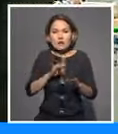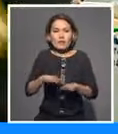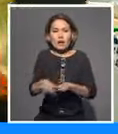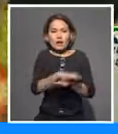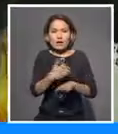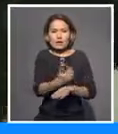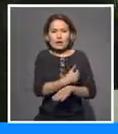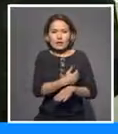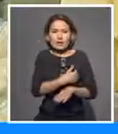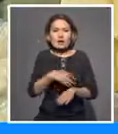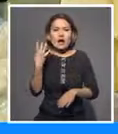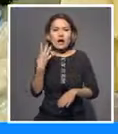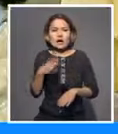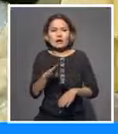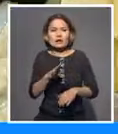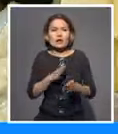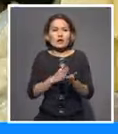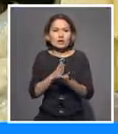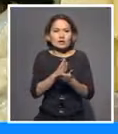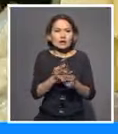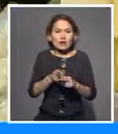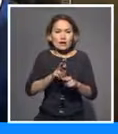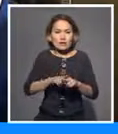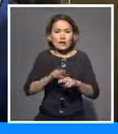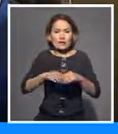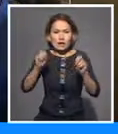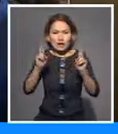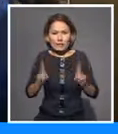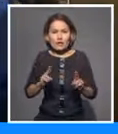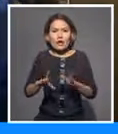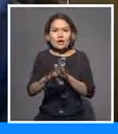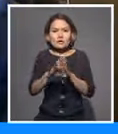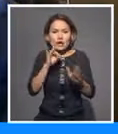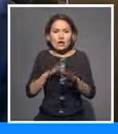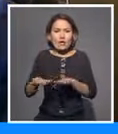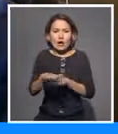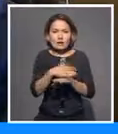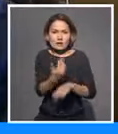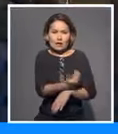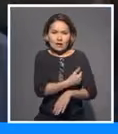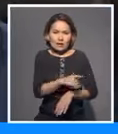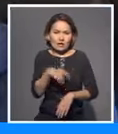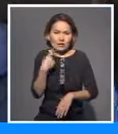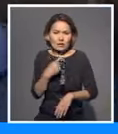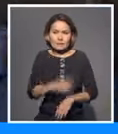менеджменті саласында 40 жылдан аса тәжірибесі бар маман Шаверди Бабаева сайлау халықтың қалауы дейді.